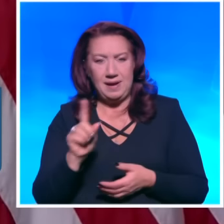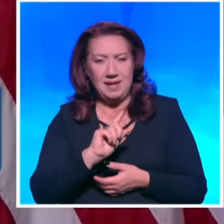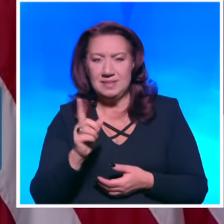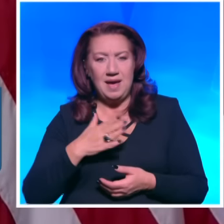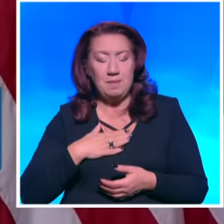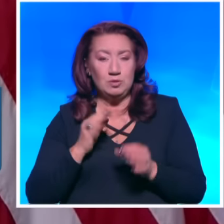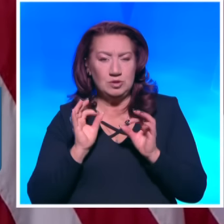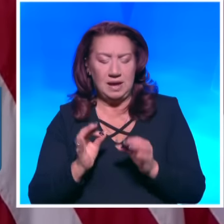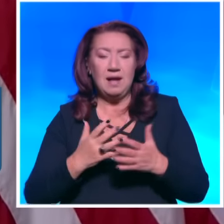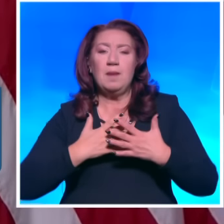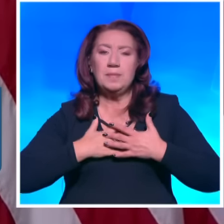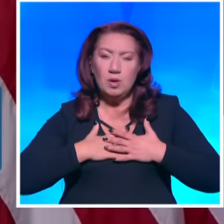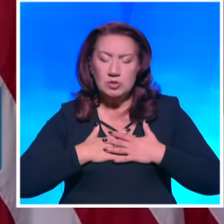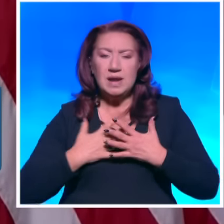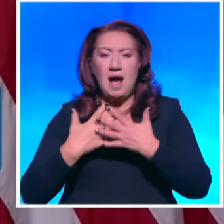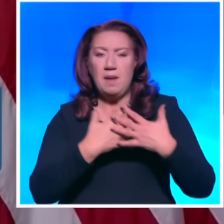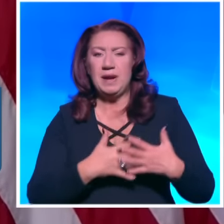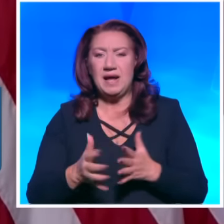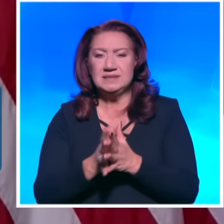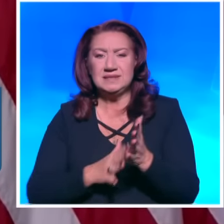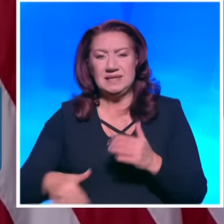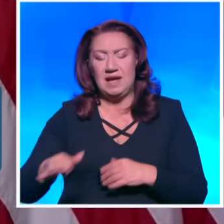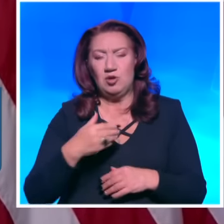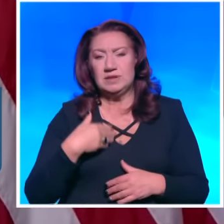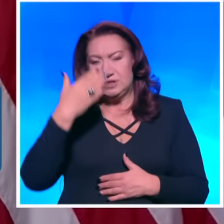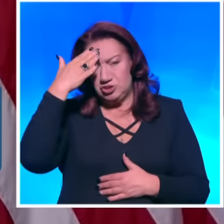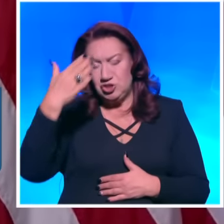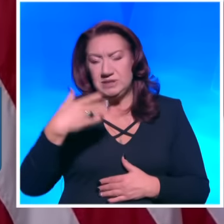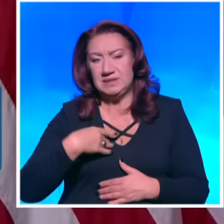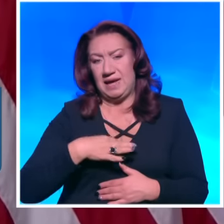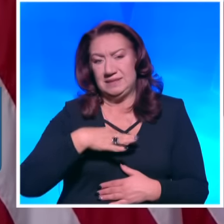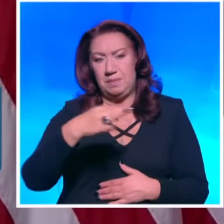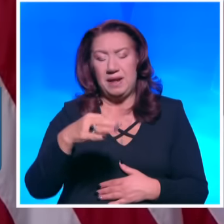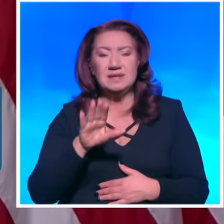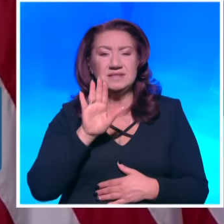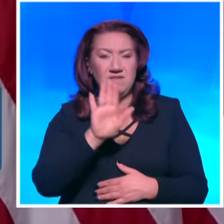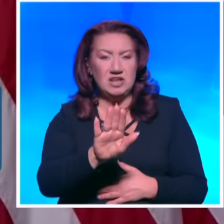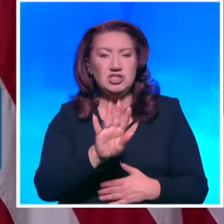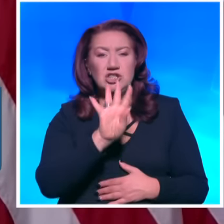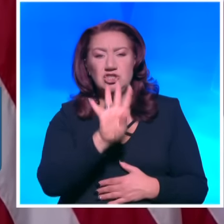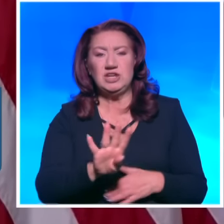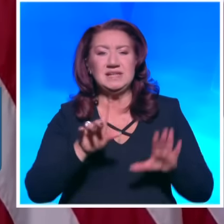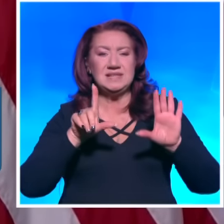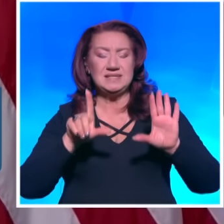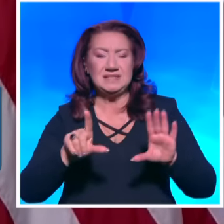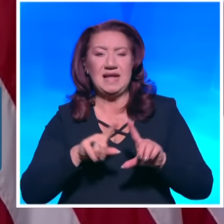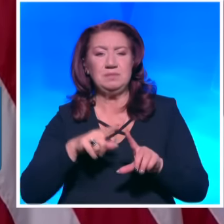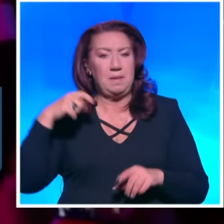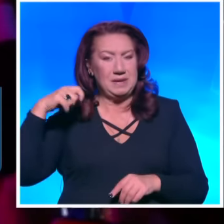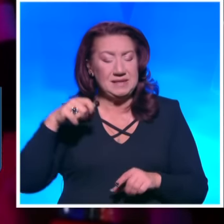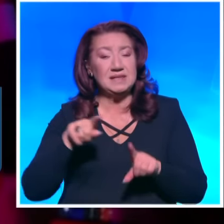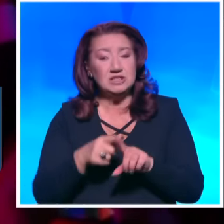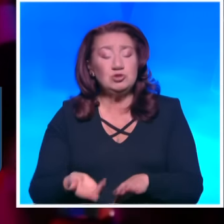на американския народ за изключителната чест да бъда избран за вашия 47-ми президент и за 45-ти